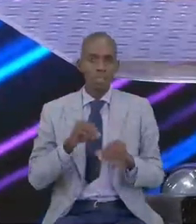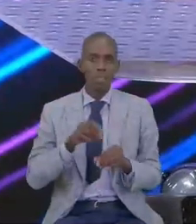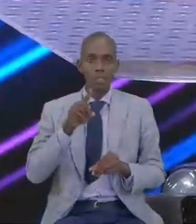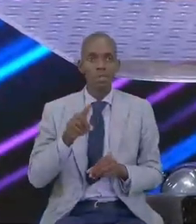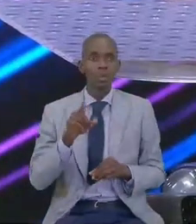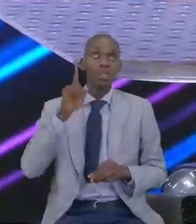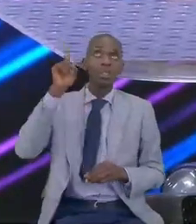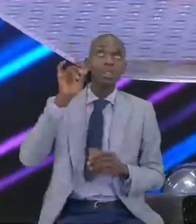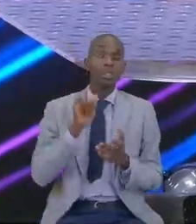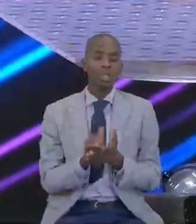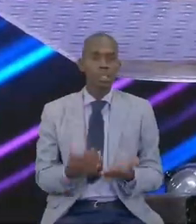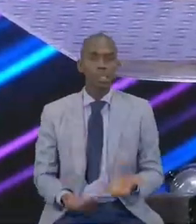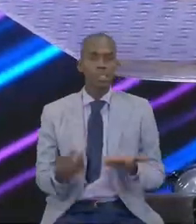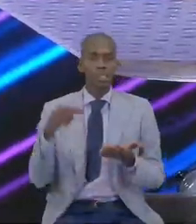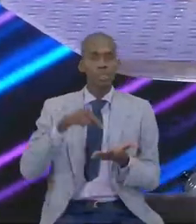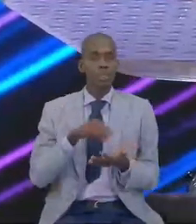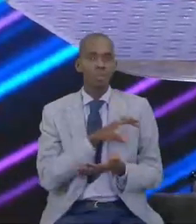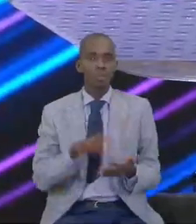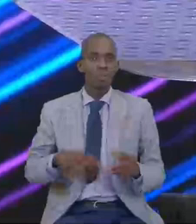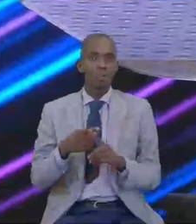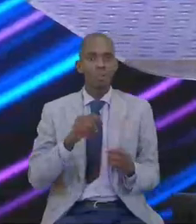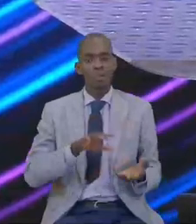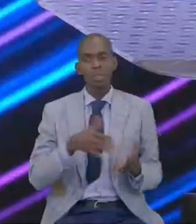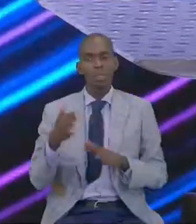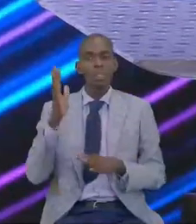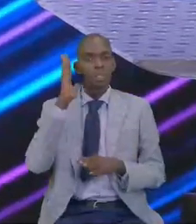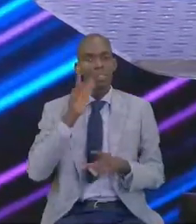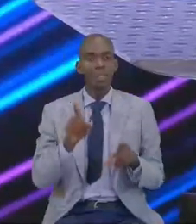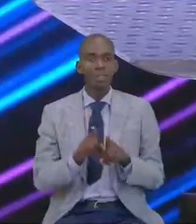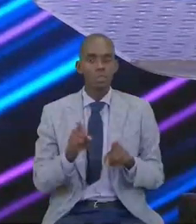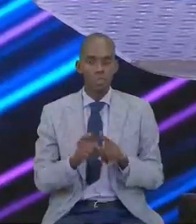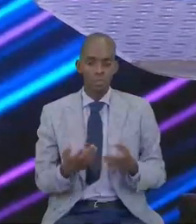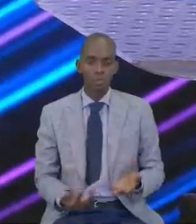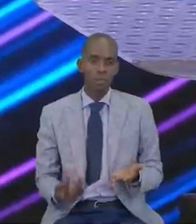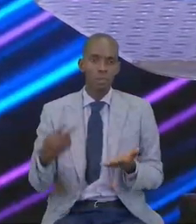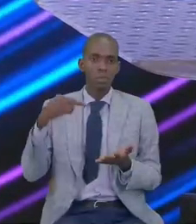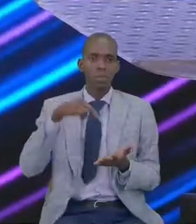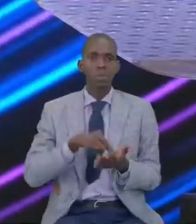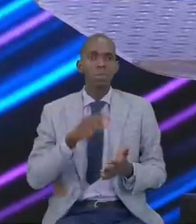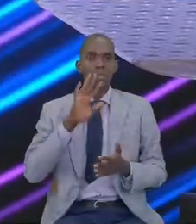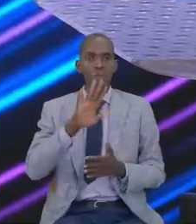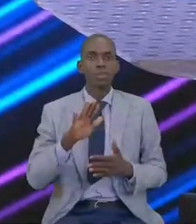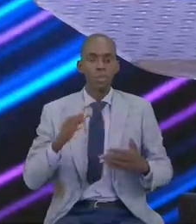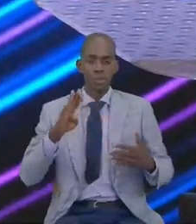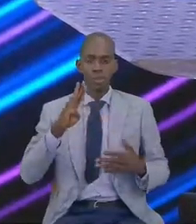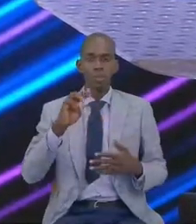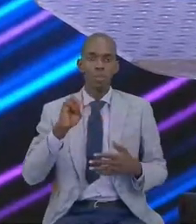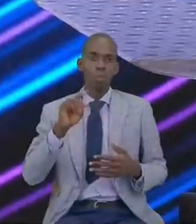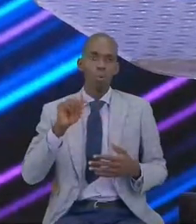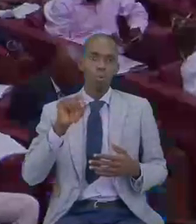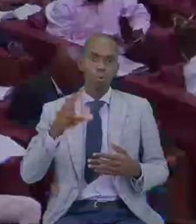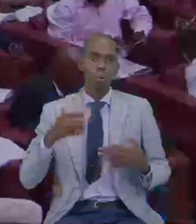Christ d'entre les morts rendra aussi la vie à vos corps mortels. Quand